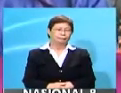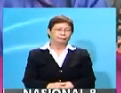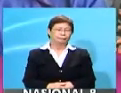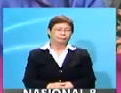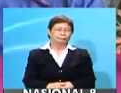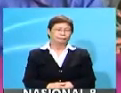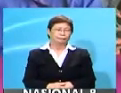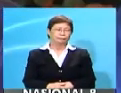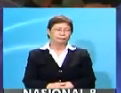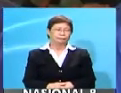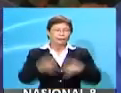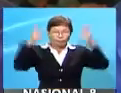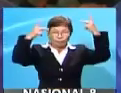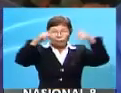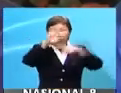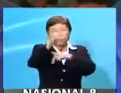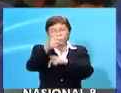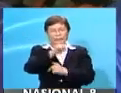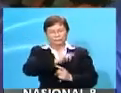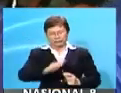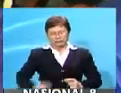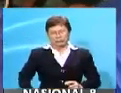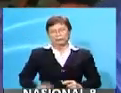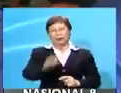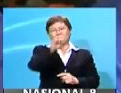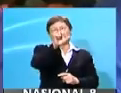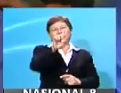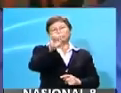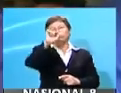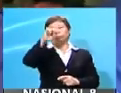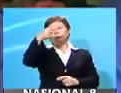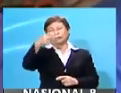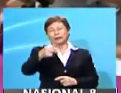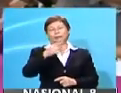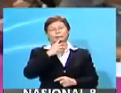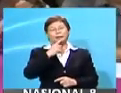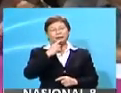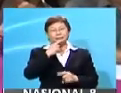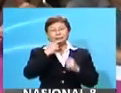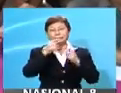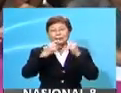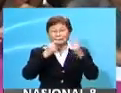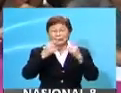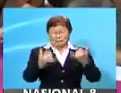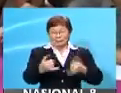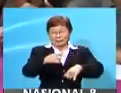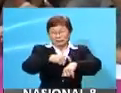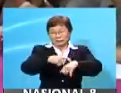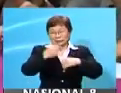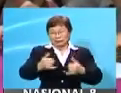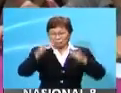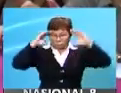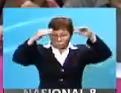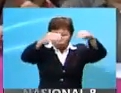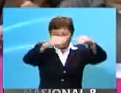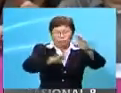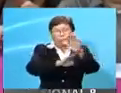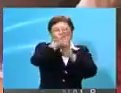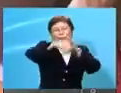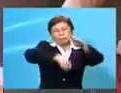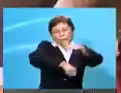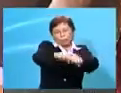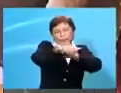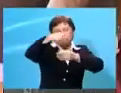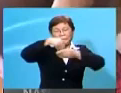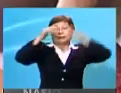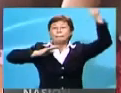dilaksanakan presiden FM Tengku Abdullah Sultan Ahmad Shah berkata bagaimanapun Pada masa ini keutamaan harus diberikan kepada pembangunan bola sepak di